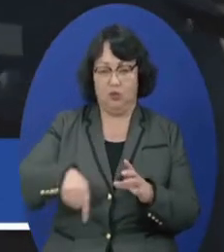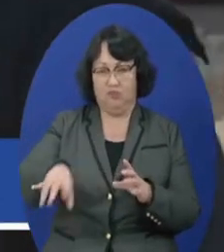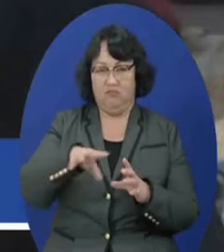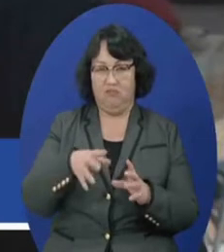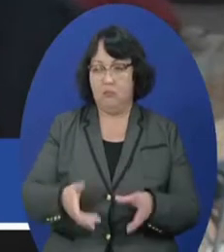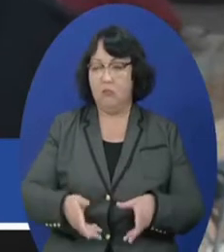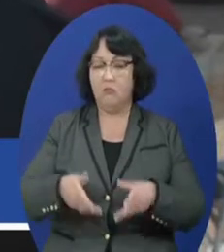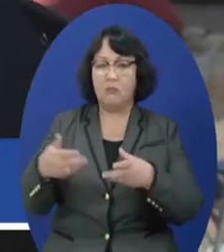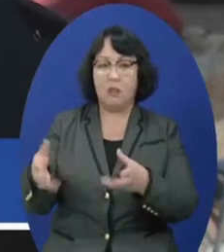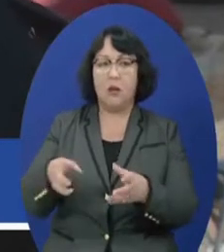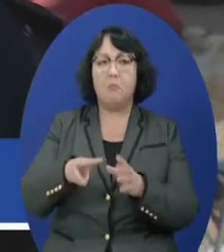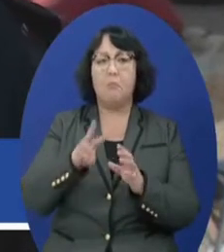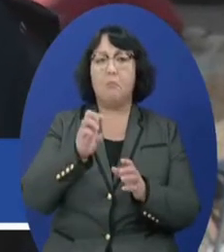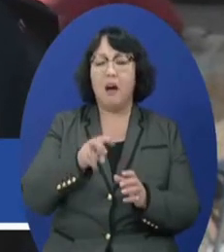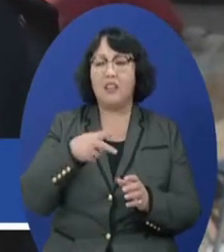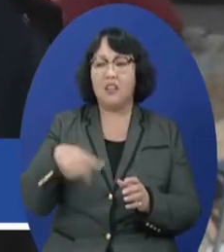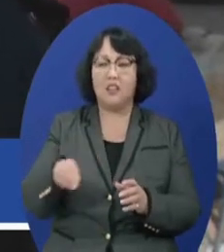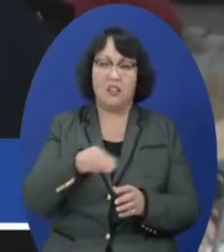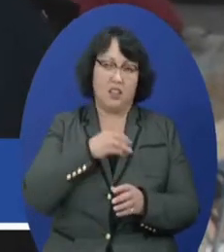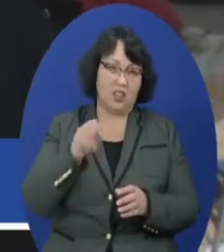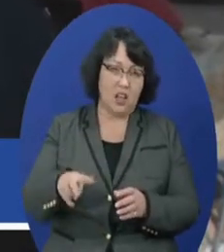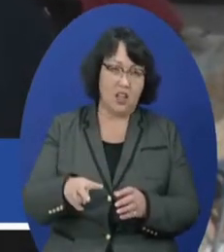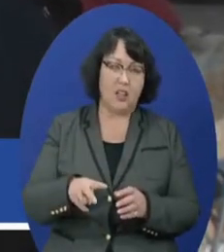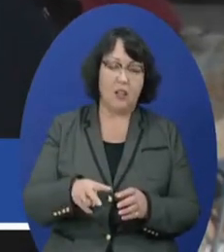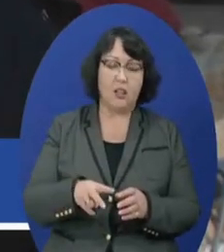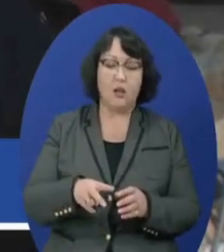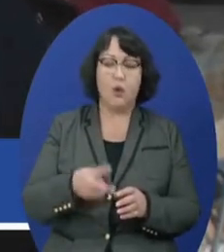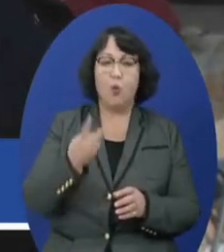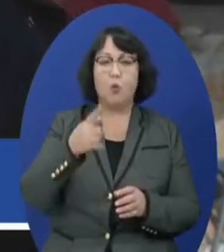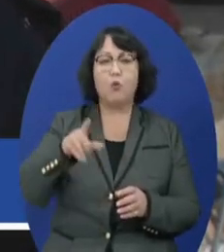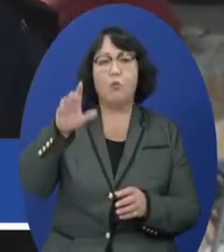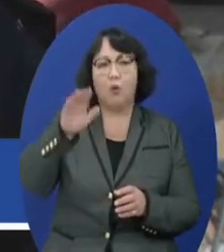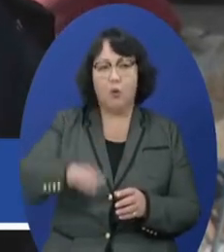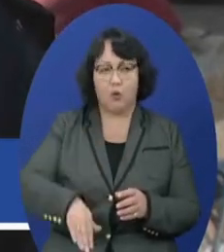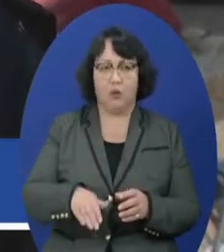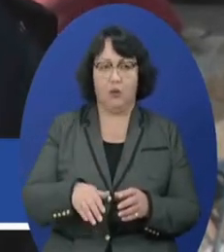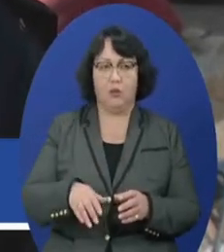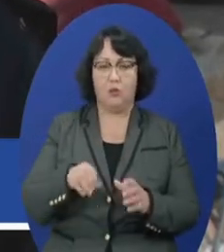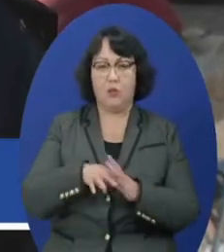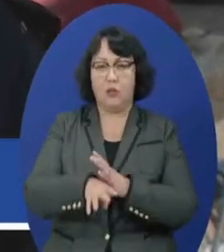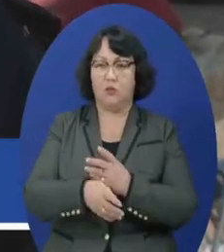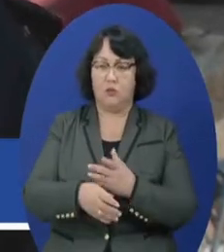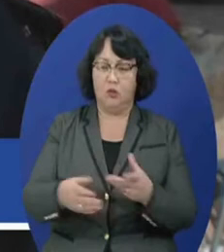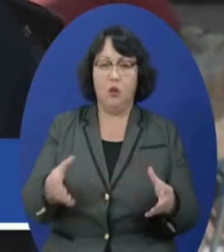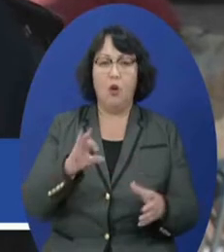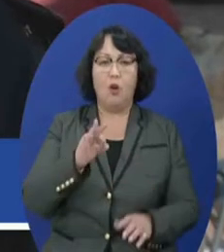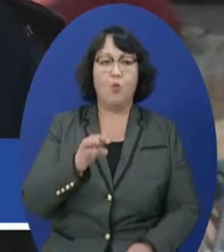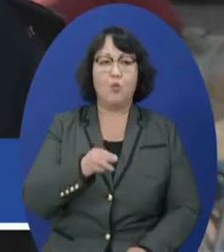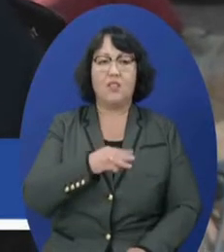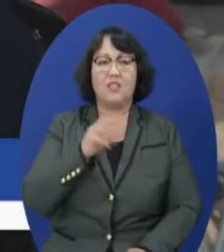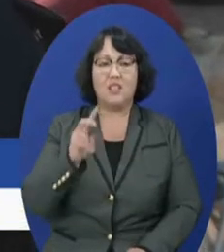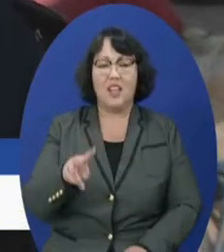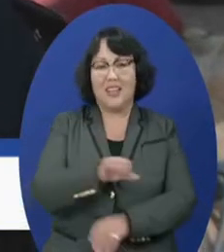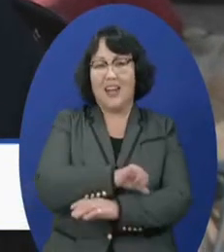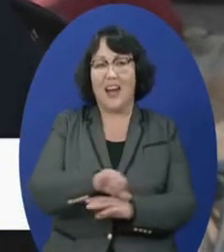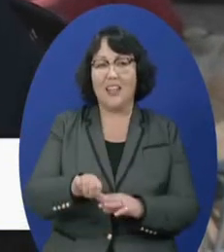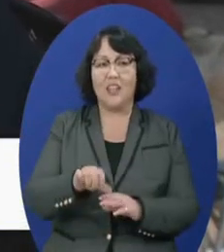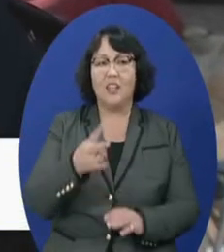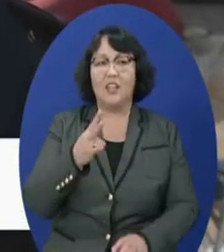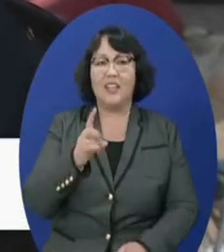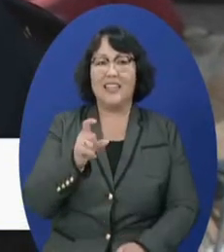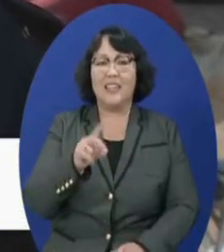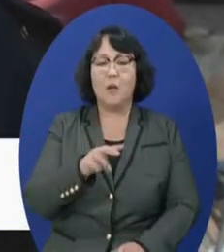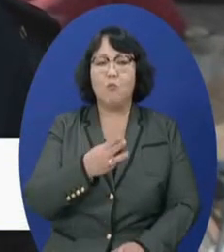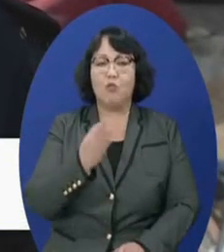одоо нэмэгдүүл хүнийн одоо буулгах стратеги арга хэмжээ авч байгаа. Өвс тижэлийн гайлын болоод нэмэгдсэн одоо татрыг бол